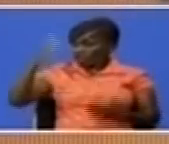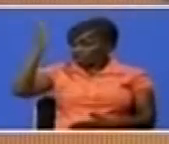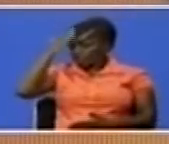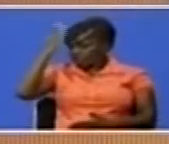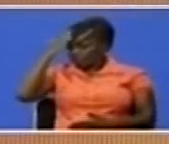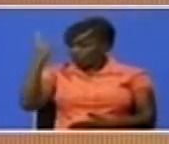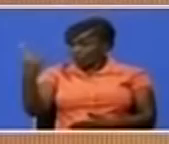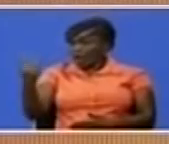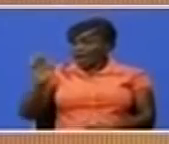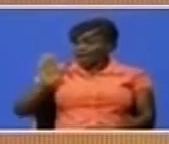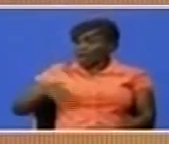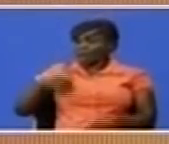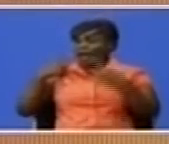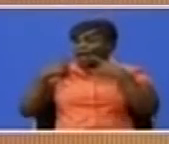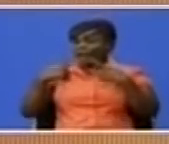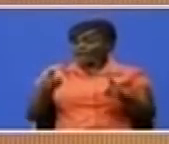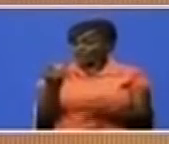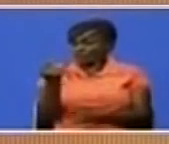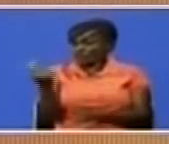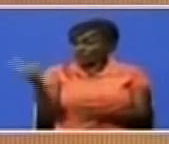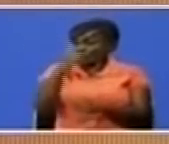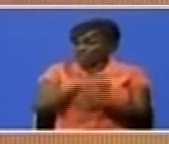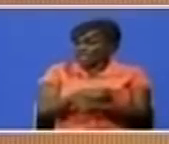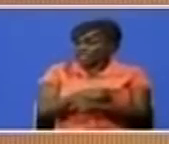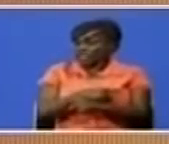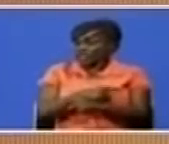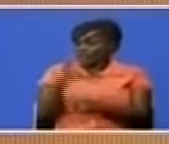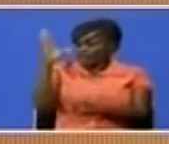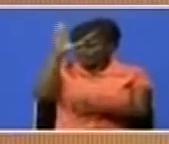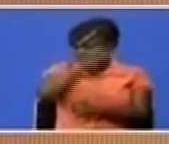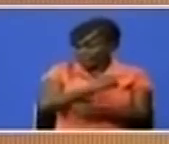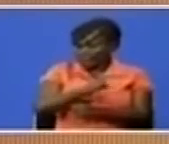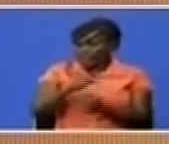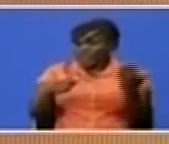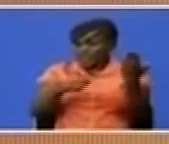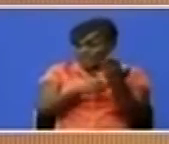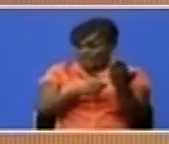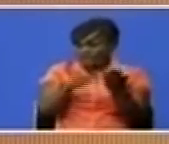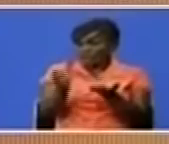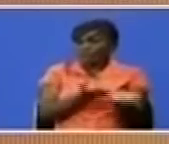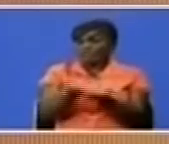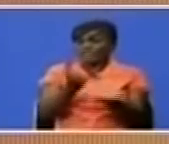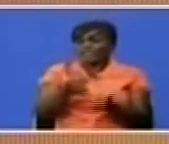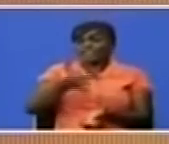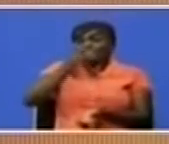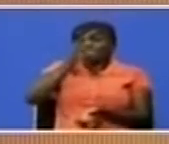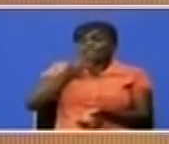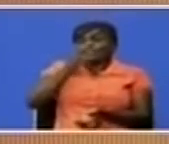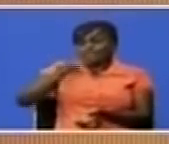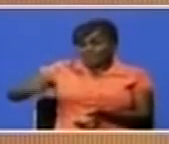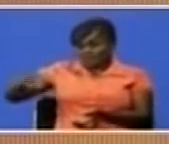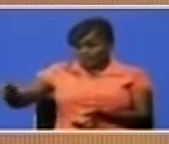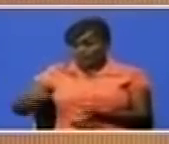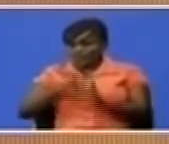wa mwanamke aliyetangazwa kupotea siku kadhaa zilizopita. Mwanamke huyo anafahamika kama muuza chai katika kaunti hiyo.